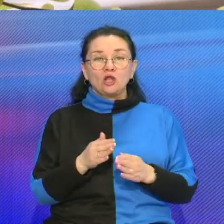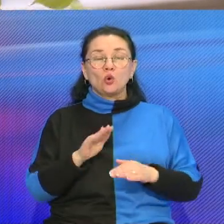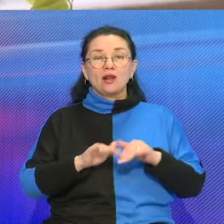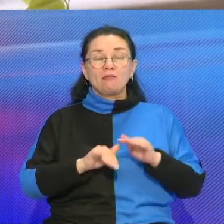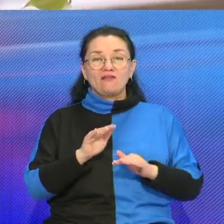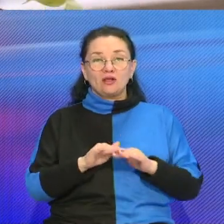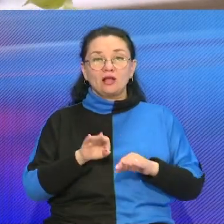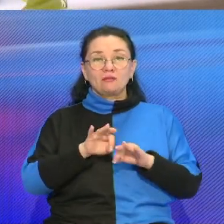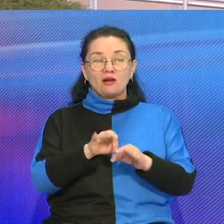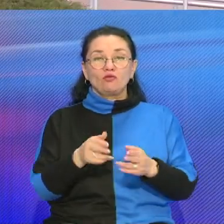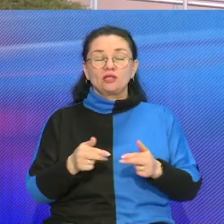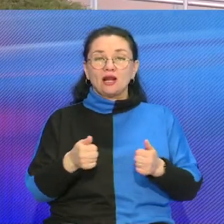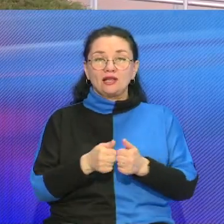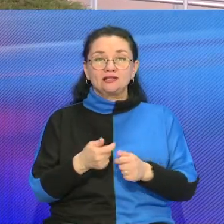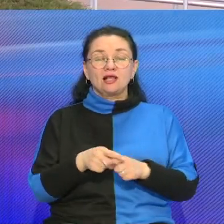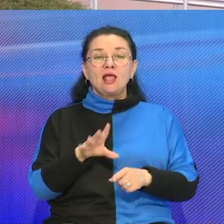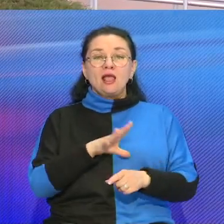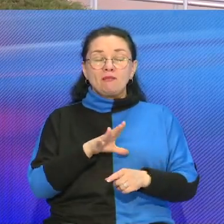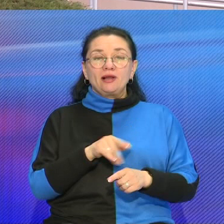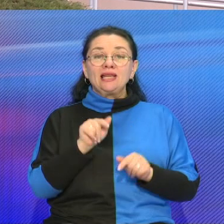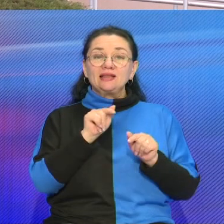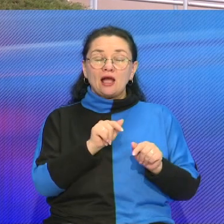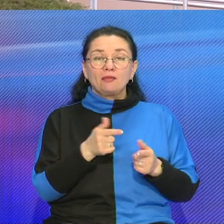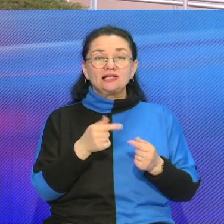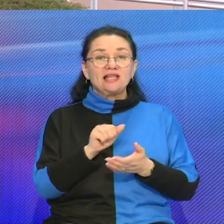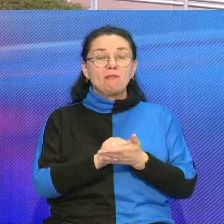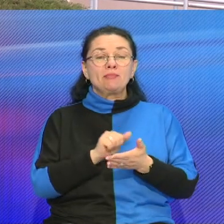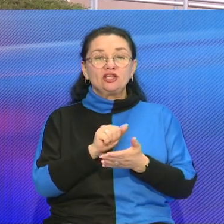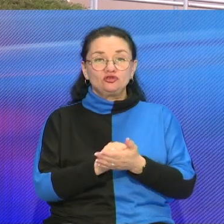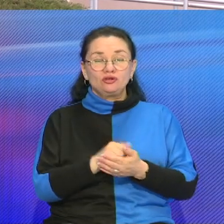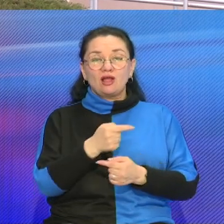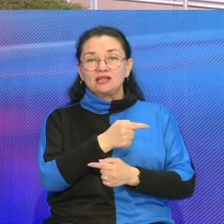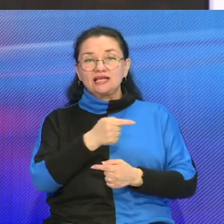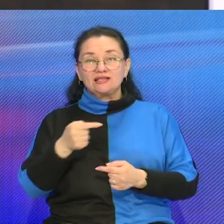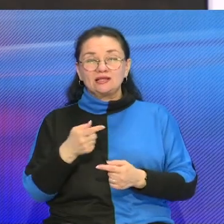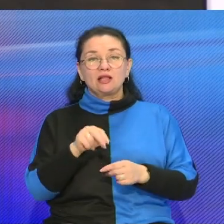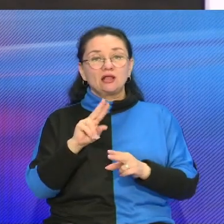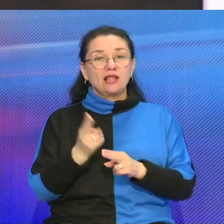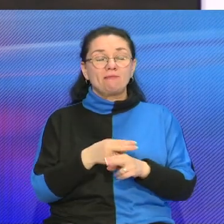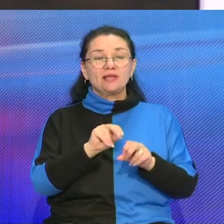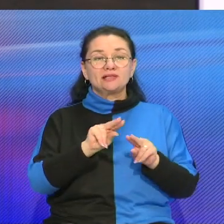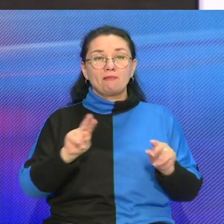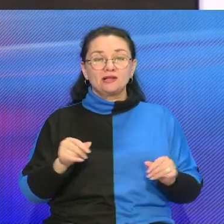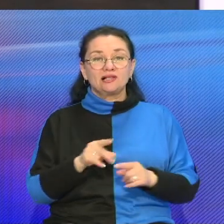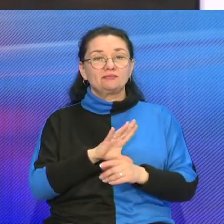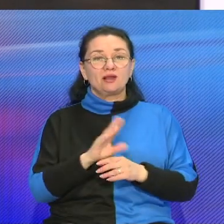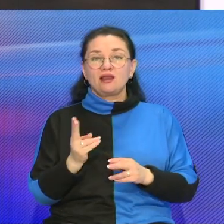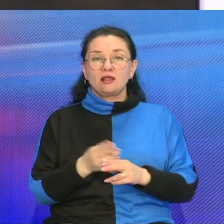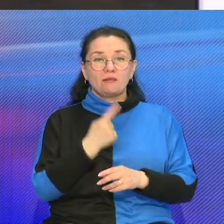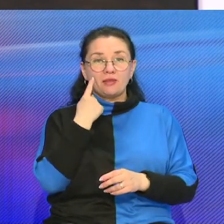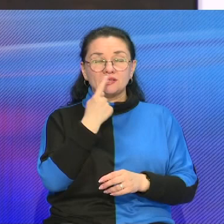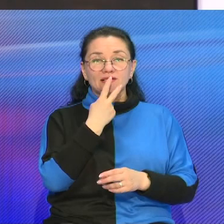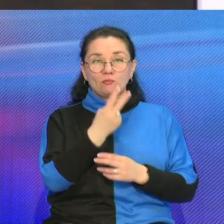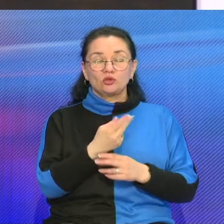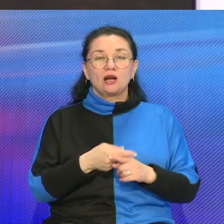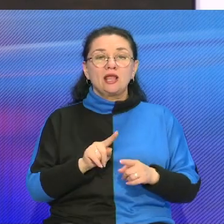на сямейны недабрабыт, выкрыты нават там, дзе прычыны негатыўнага ўплыву на бяспеку дзяцей былі навідавоку. Вынік